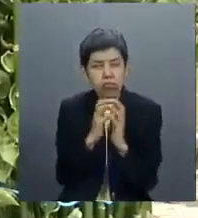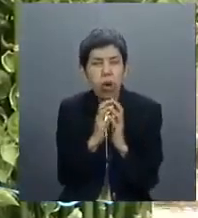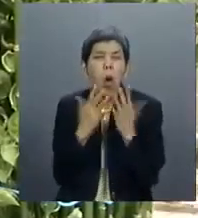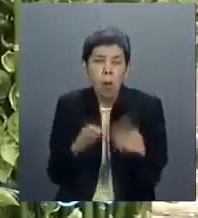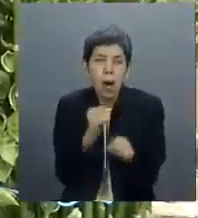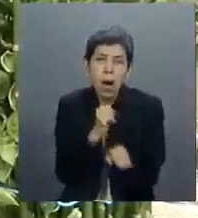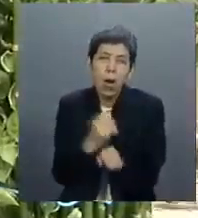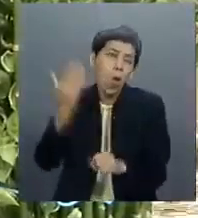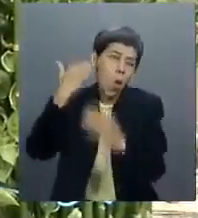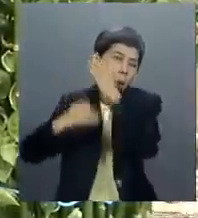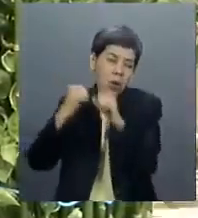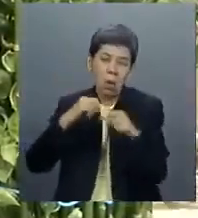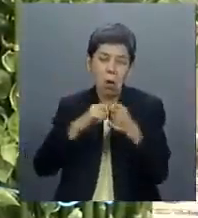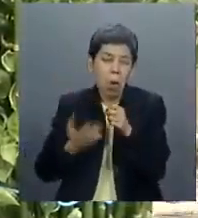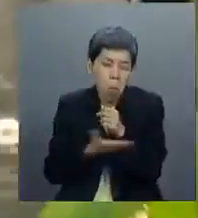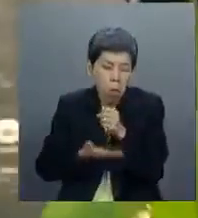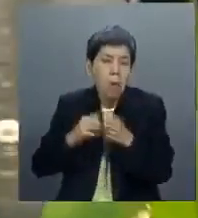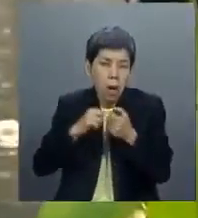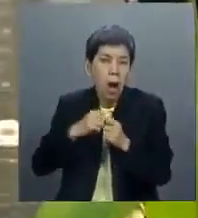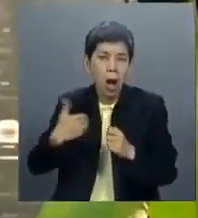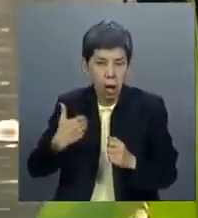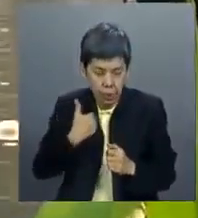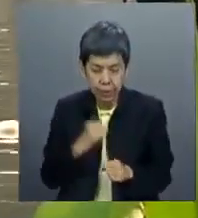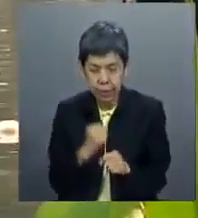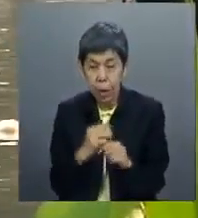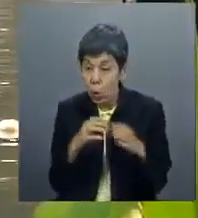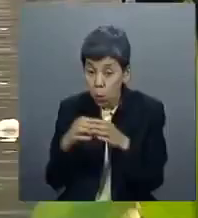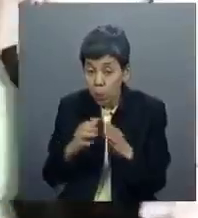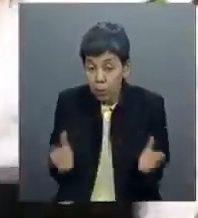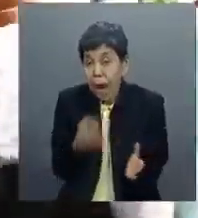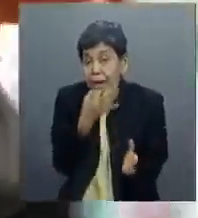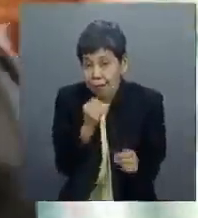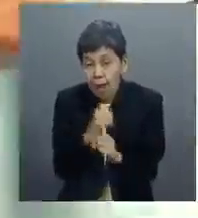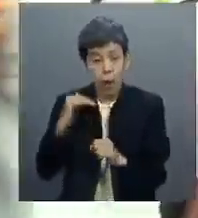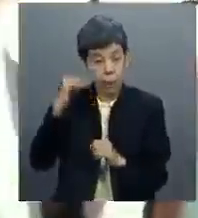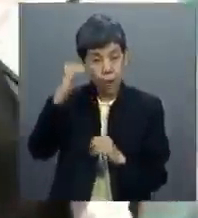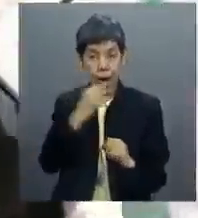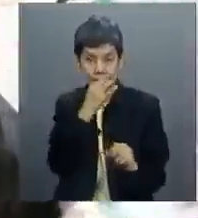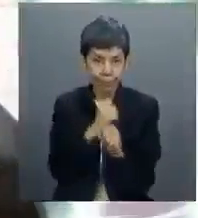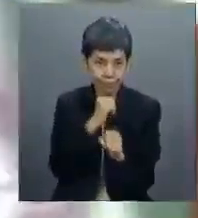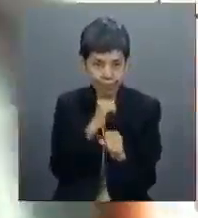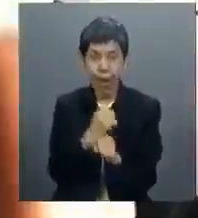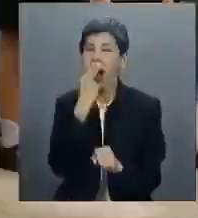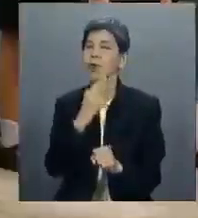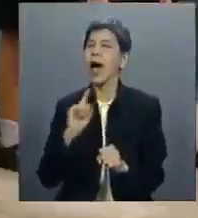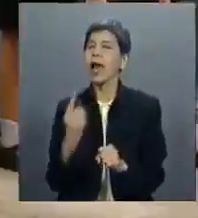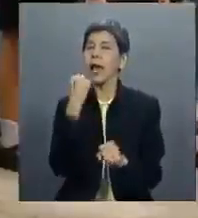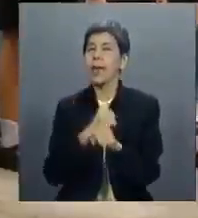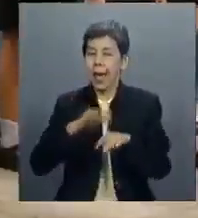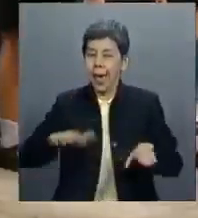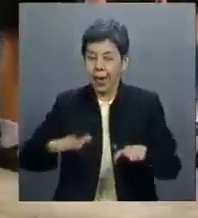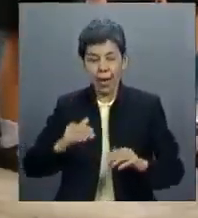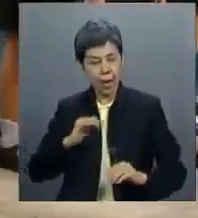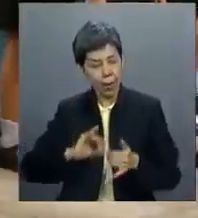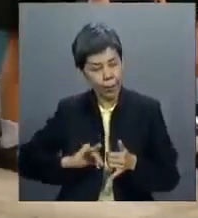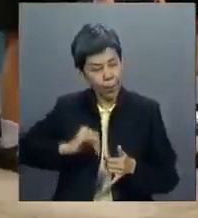ดที่ในอดีตเคยมีปัญหายาเสพติดนอกจากการรวมกลุ่มส่งเสริมอาชีพให้ผู้ใหญ่ในชุมชนนี่ยังเป็นครั้งแรกที่เด็กๆได้พัฒ